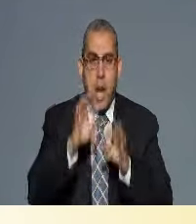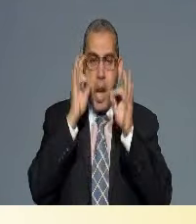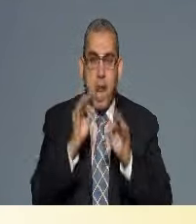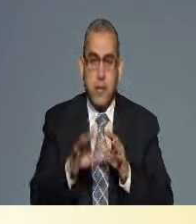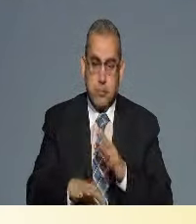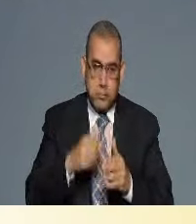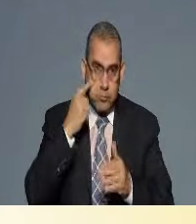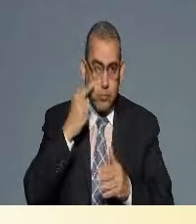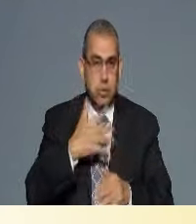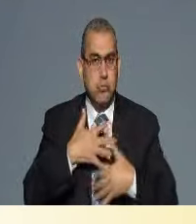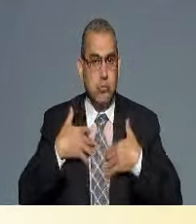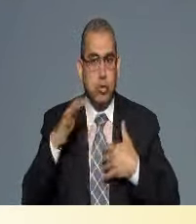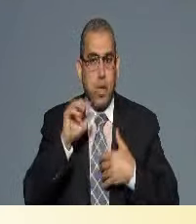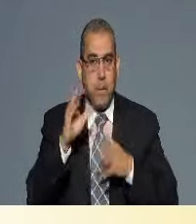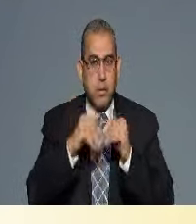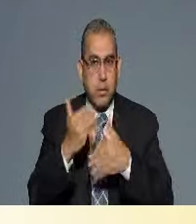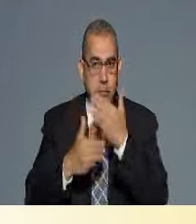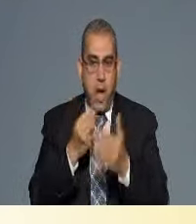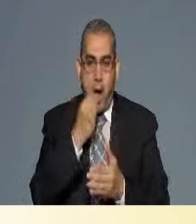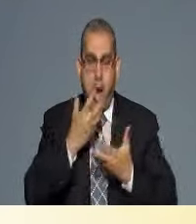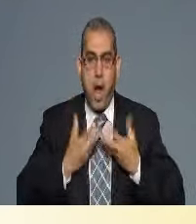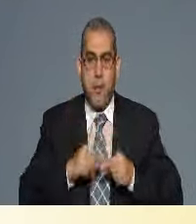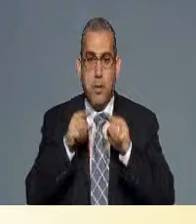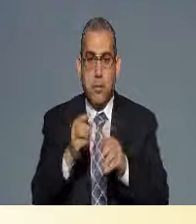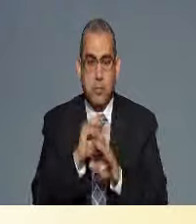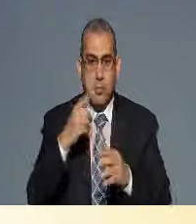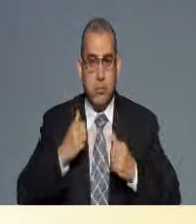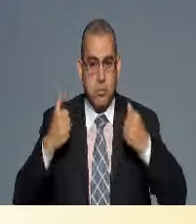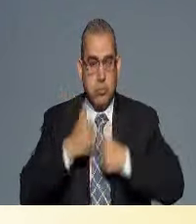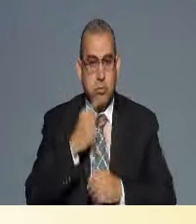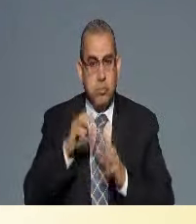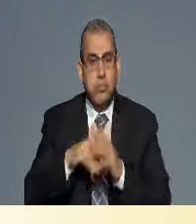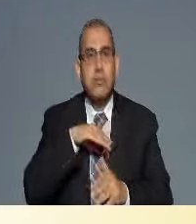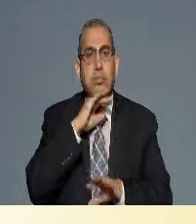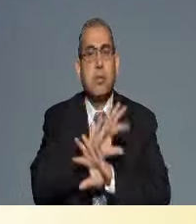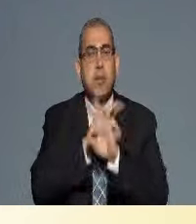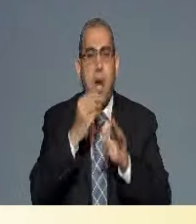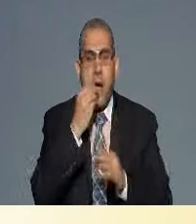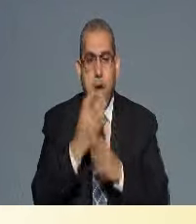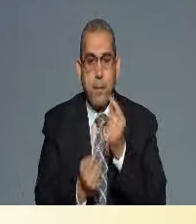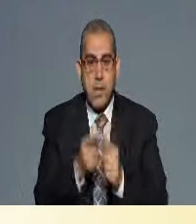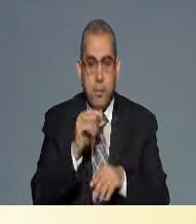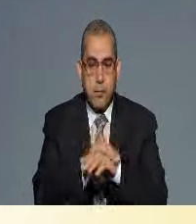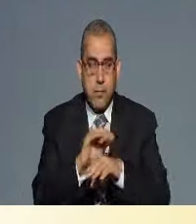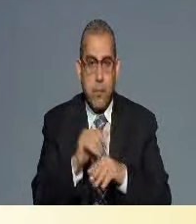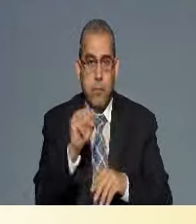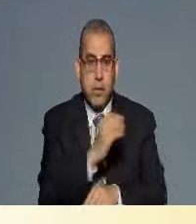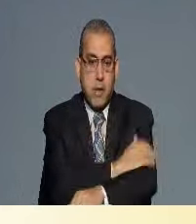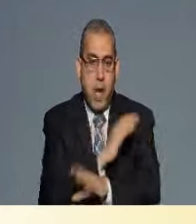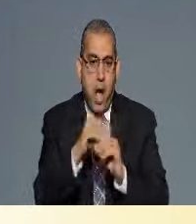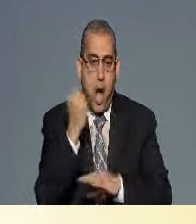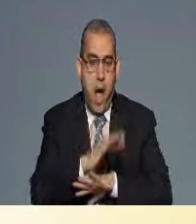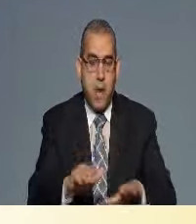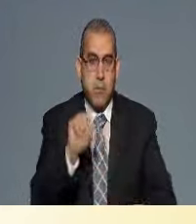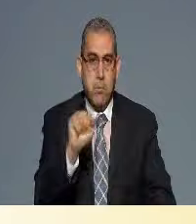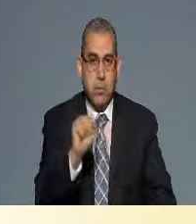وطموحات الشعب المصري في غذاء آمن واكتفاء ذاتي من زراعة أبنائه في أرضه الطيبة. واسمح